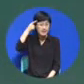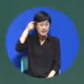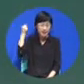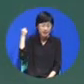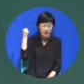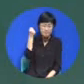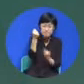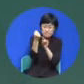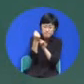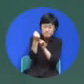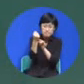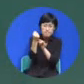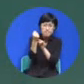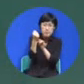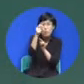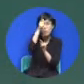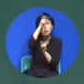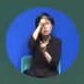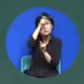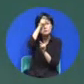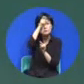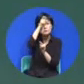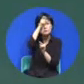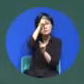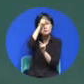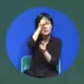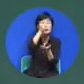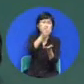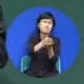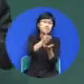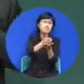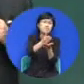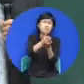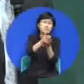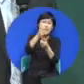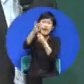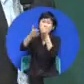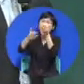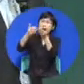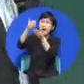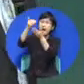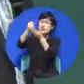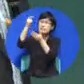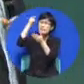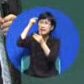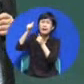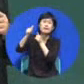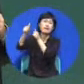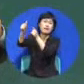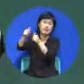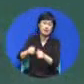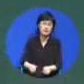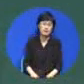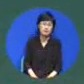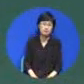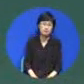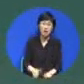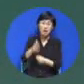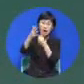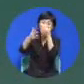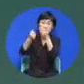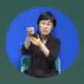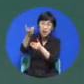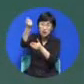usually think based on our own standards. 하나님의 기준. But we must have the standard of God. 하나님의